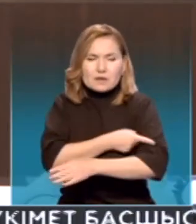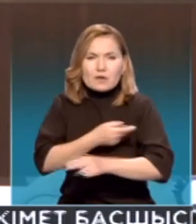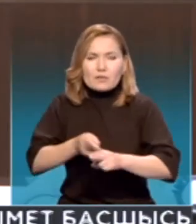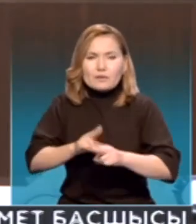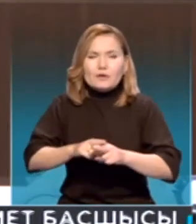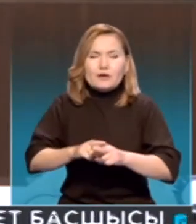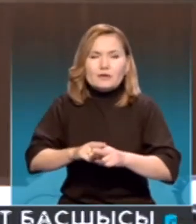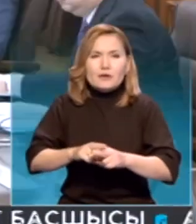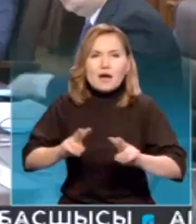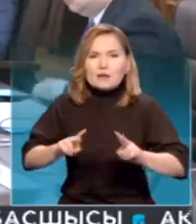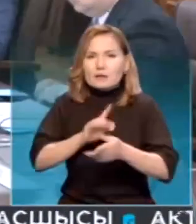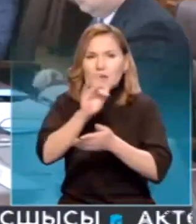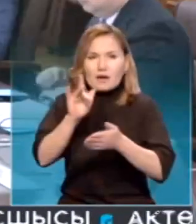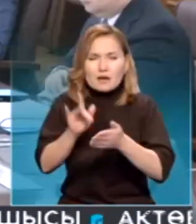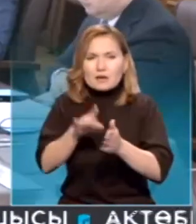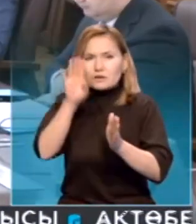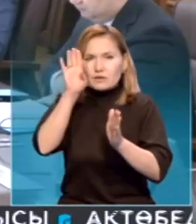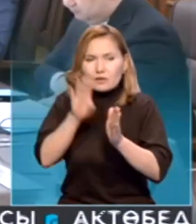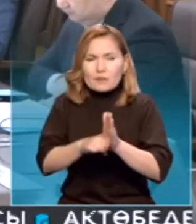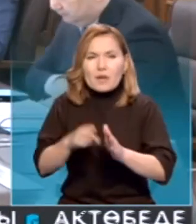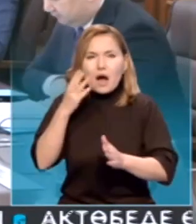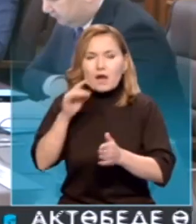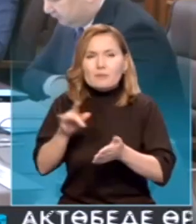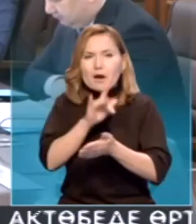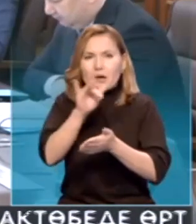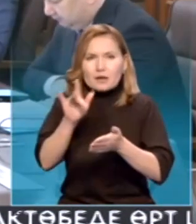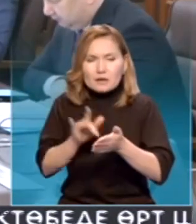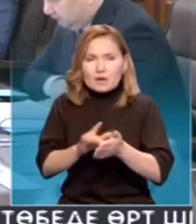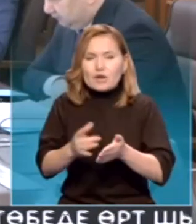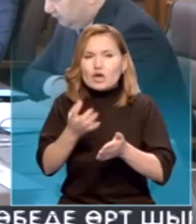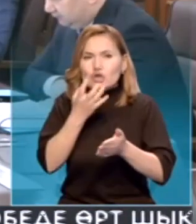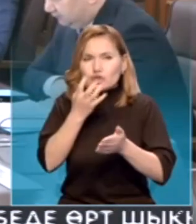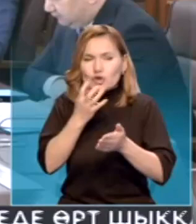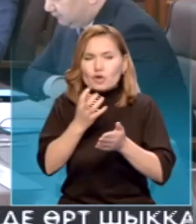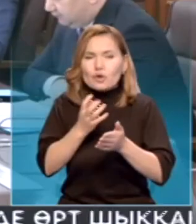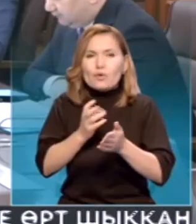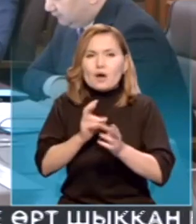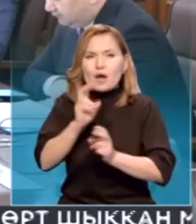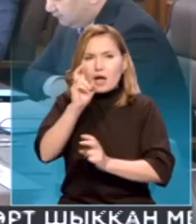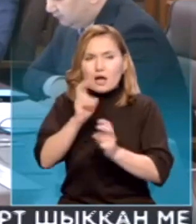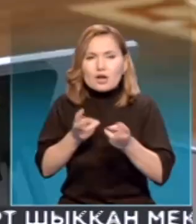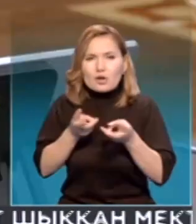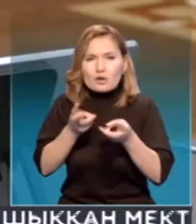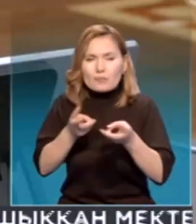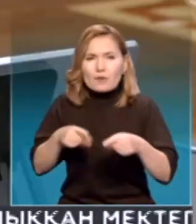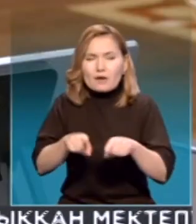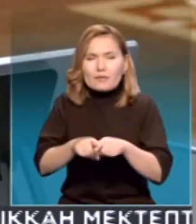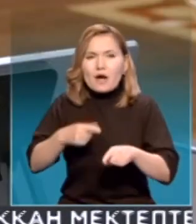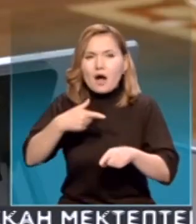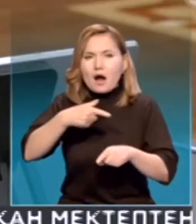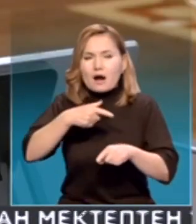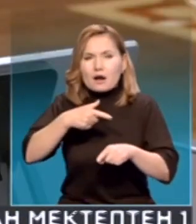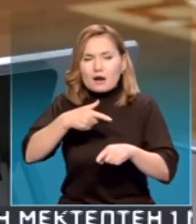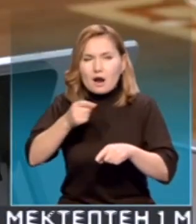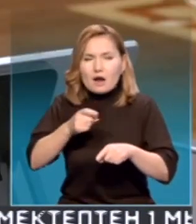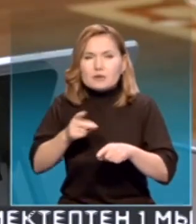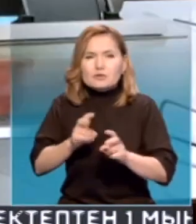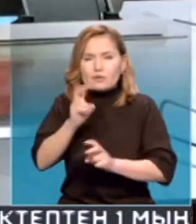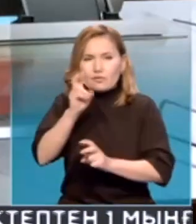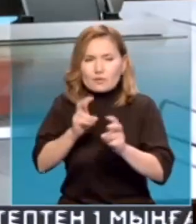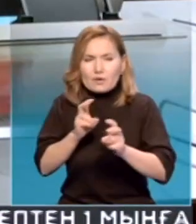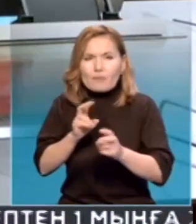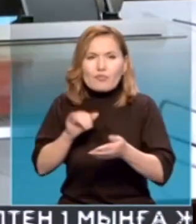рейтингтерде көш бастап тұр. Алматыда 2-ші жылу электр орталығында жаңа бу газ қондырғысын салу мерзімі